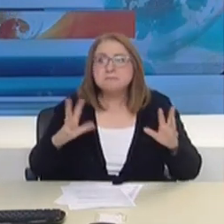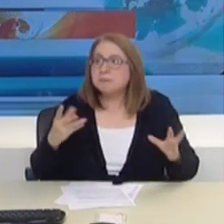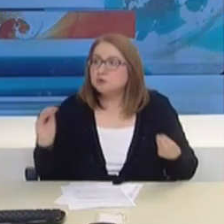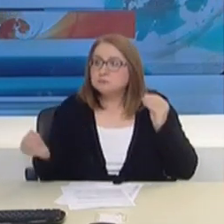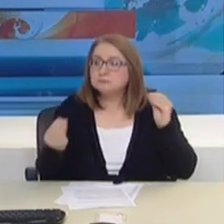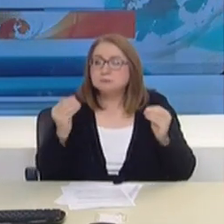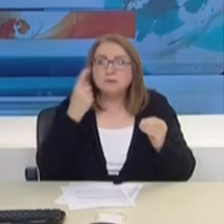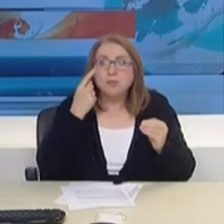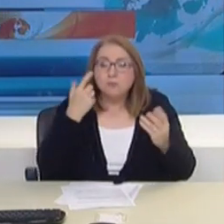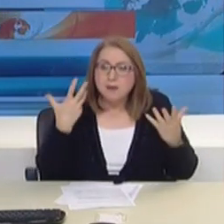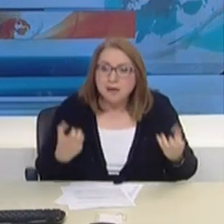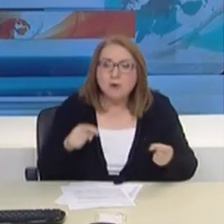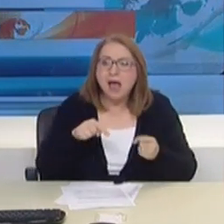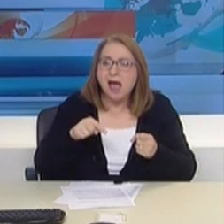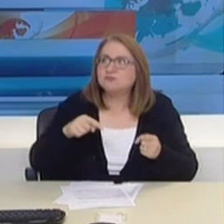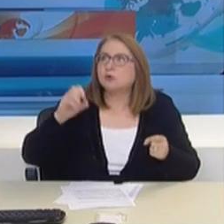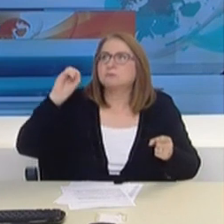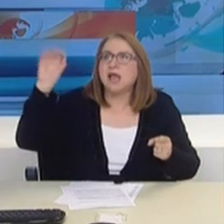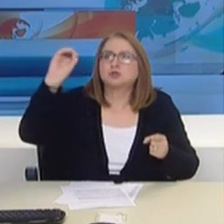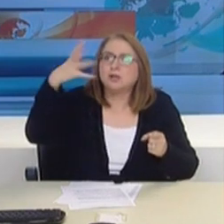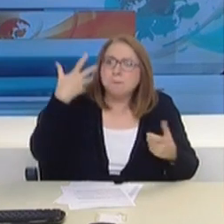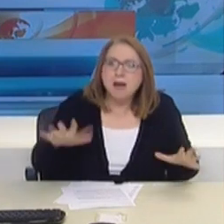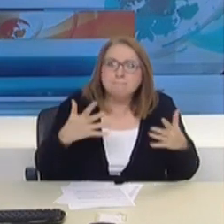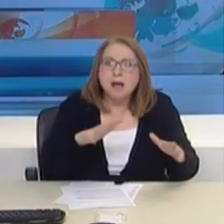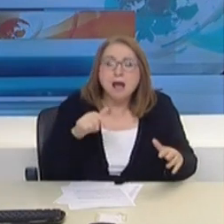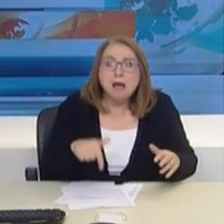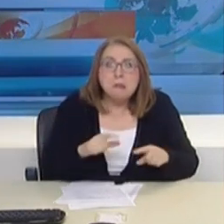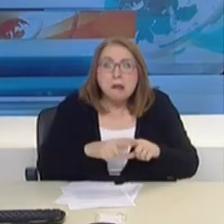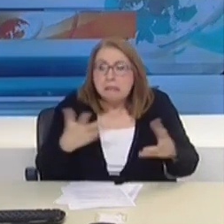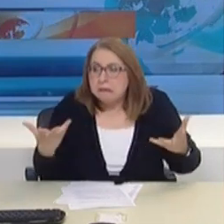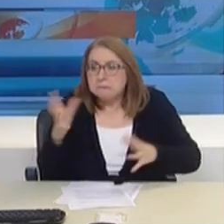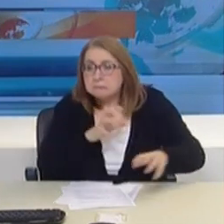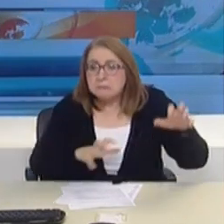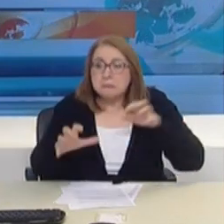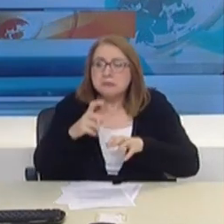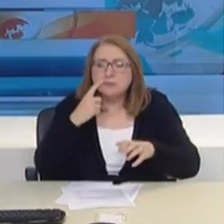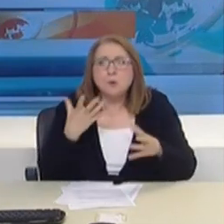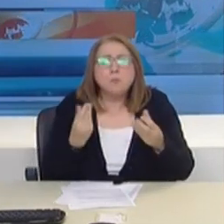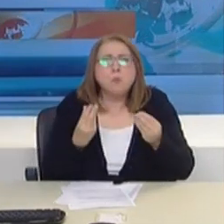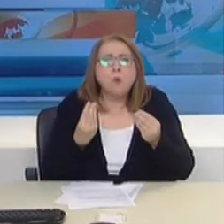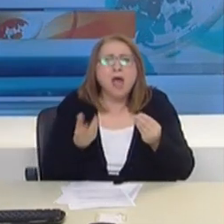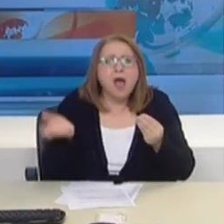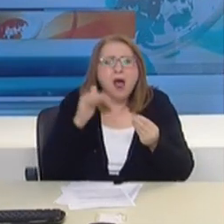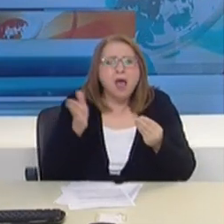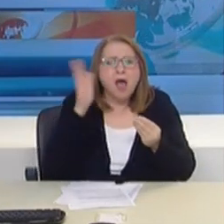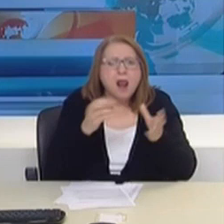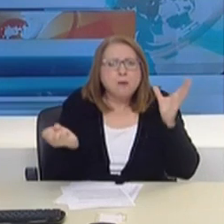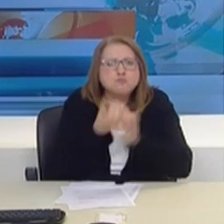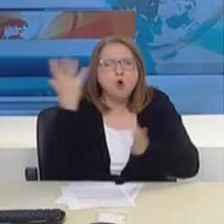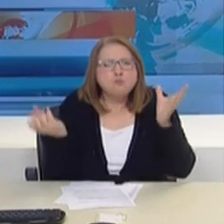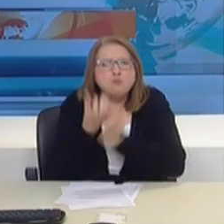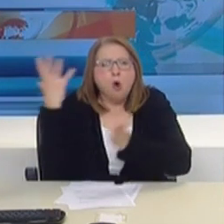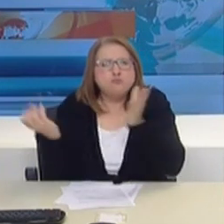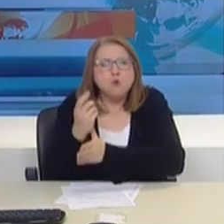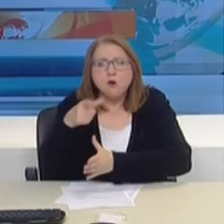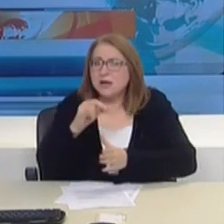να υπάρχουν χωρίς κανείς να το περιμένει. Είναι πολλά τα άγνωστα για τον ιό και θα συνεχίσουμε να βλέπουμε και εκπλήξεις. Αλλά η κορονοϊό,